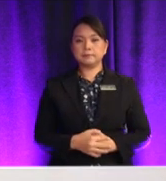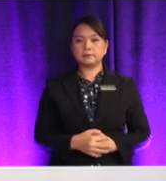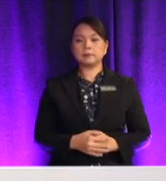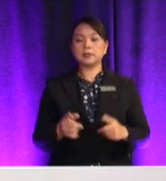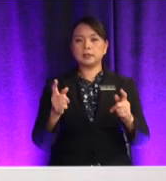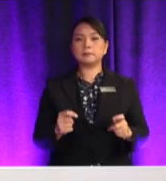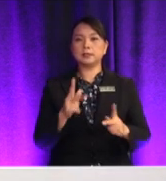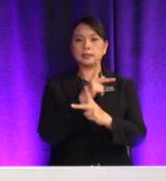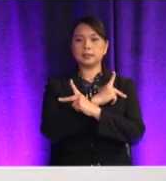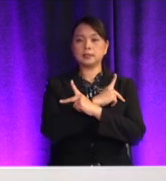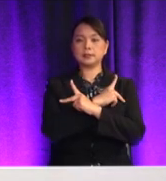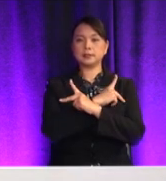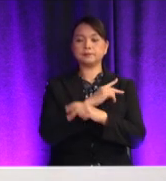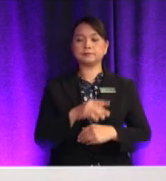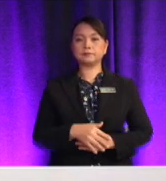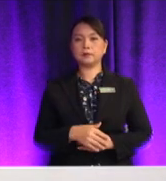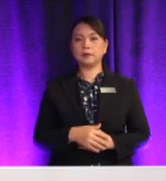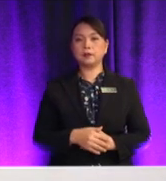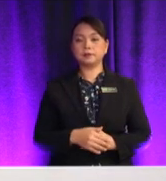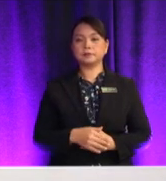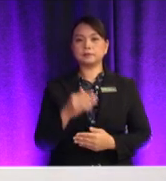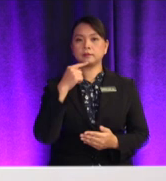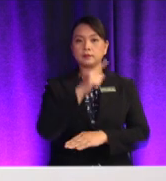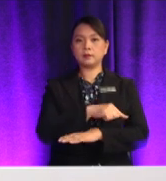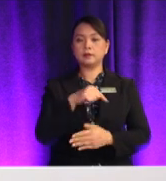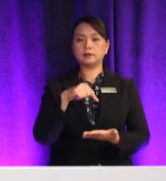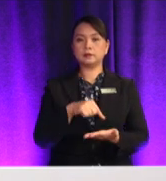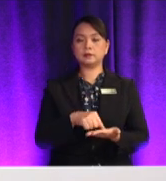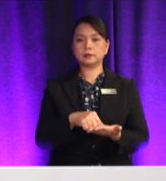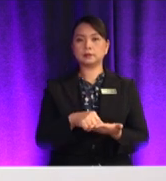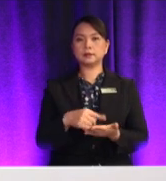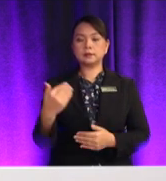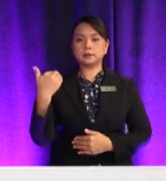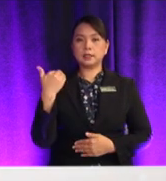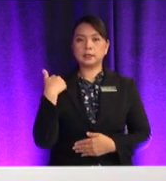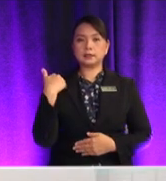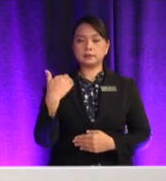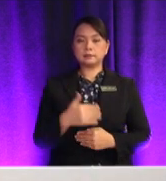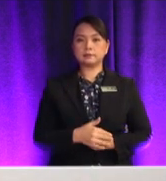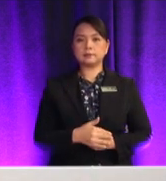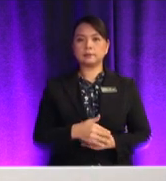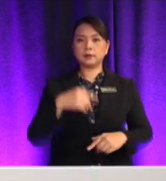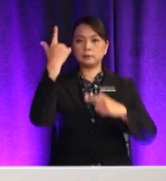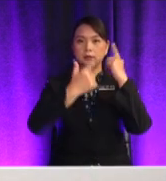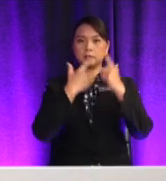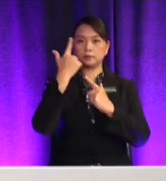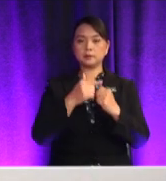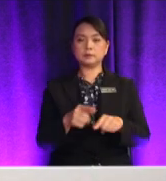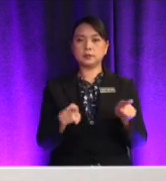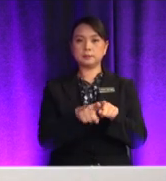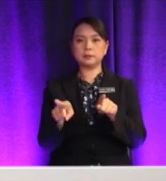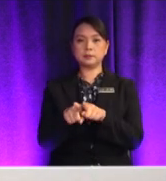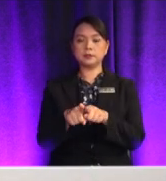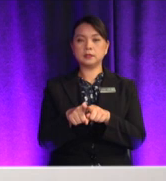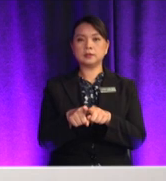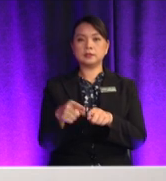Terima kasih Cik Tarbina. Baiklah, hari ini ramai pengunjung bersama-sama menjayakan program Citra Malaysia. Bersama dengan